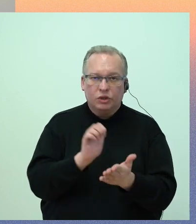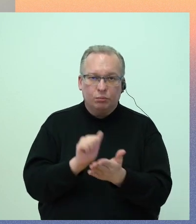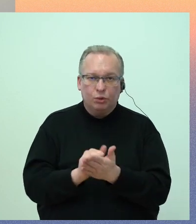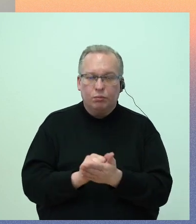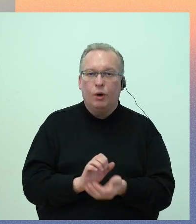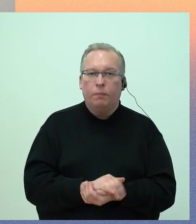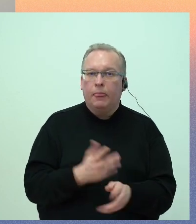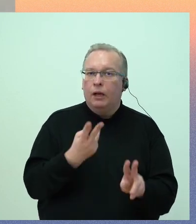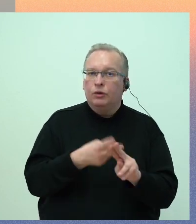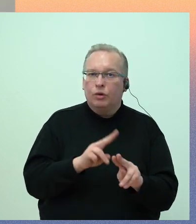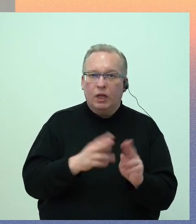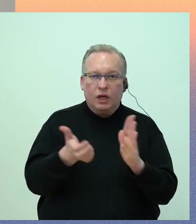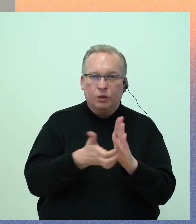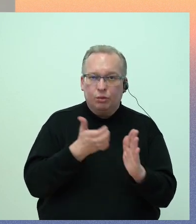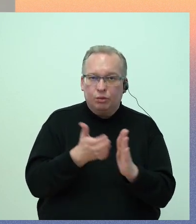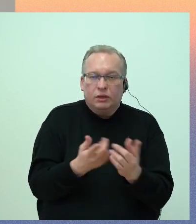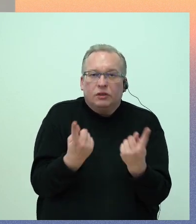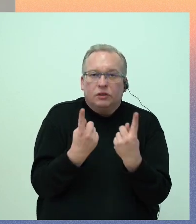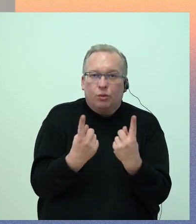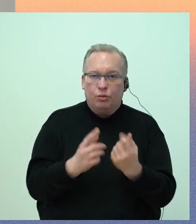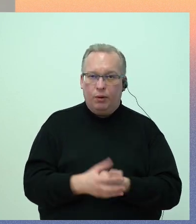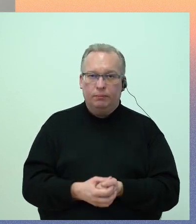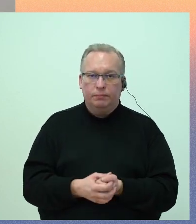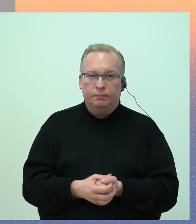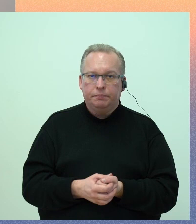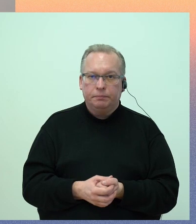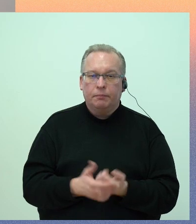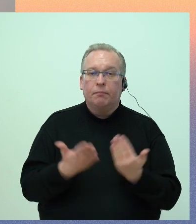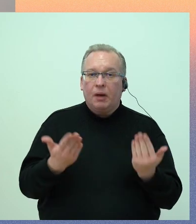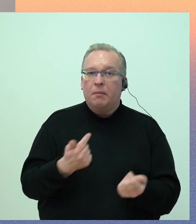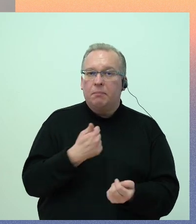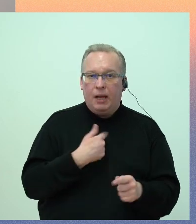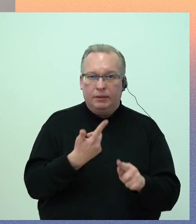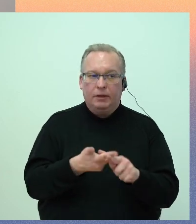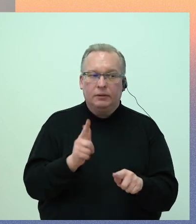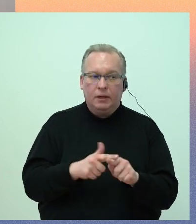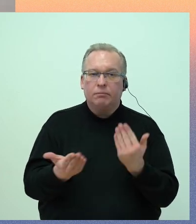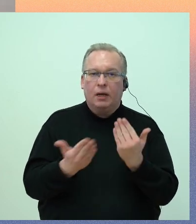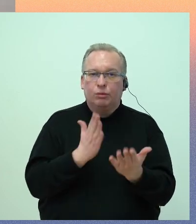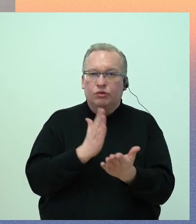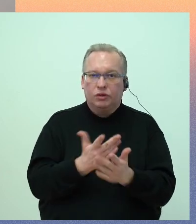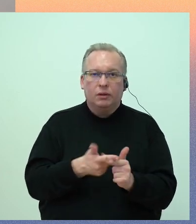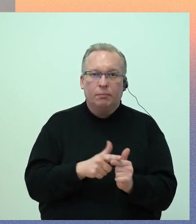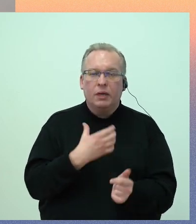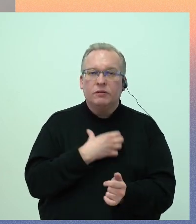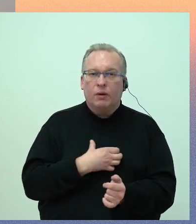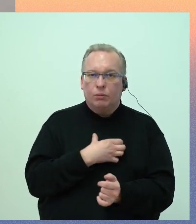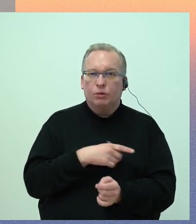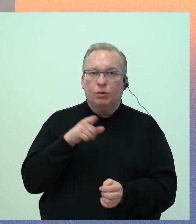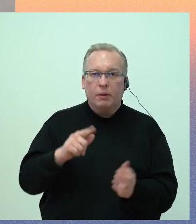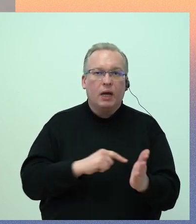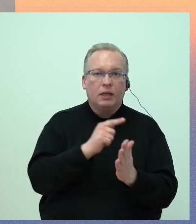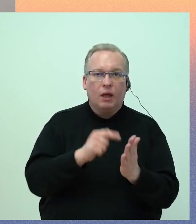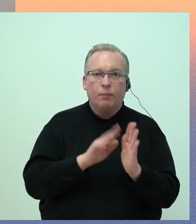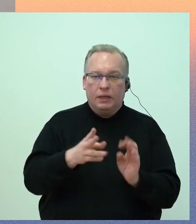būtent todėl, kad nepakanka saugumo. Ir man tai atrodo yra labai svarbu, tai aktualus klausimas